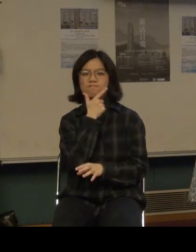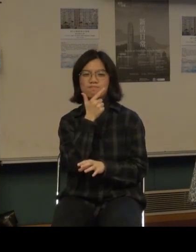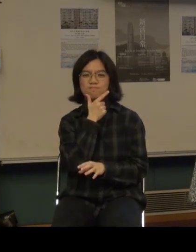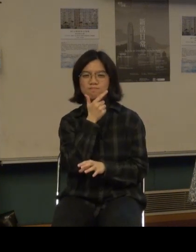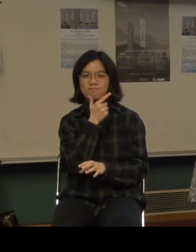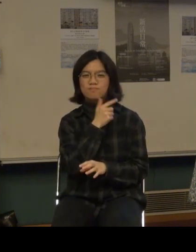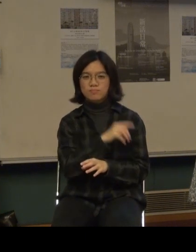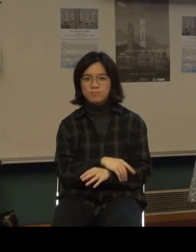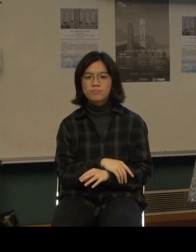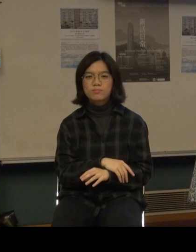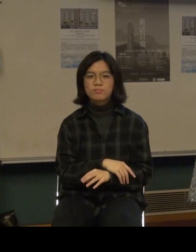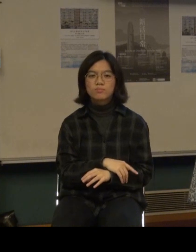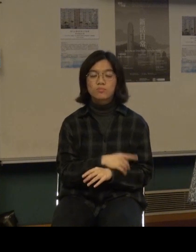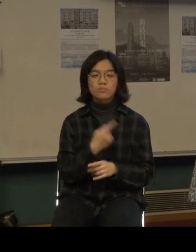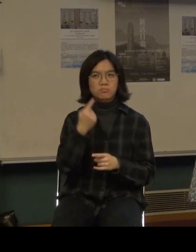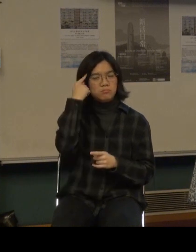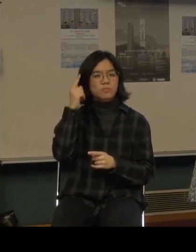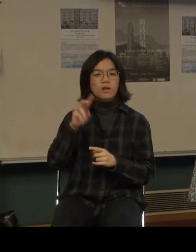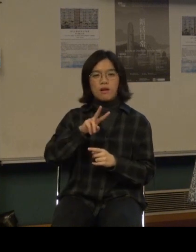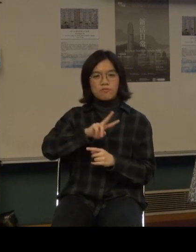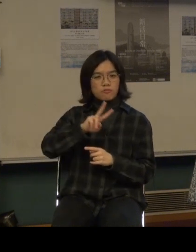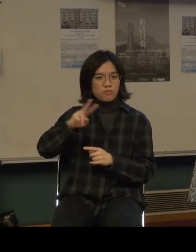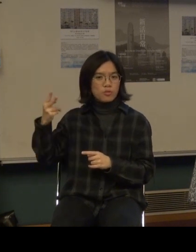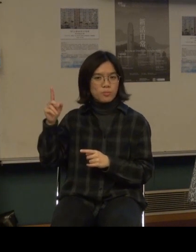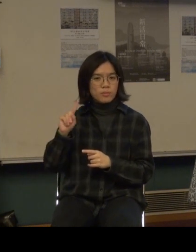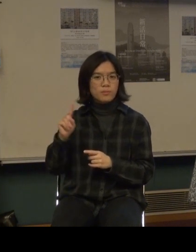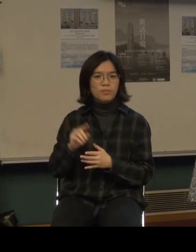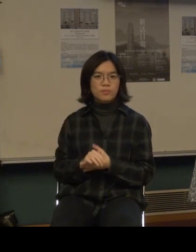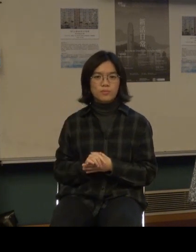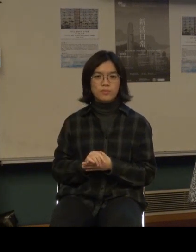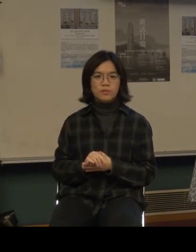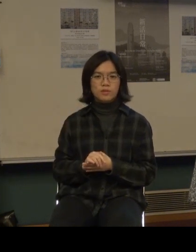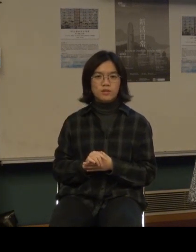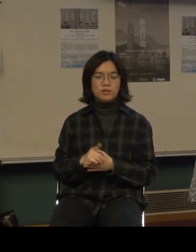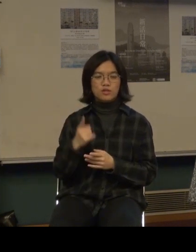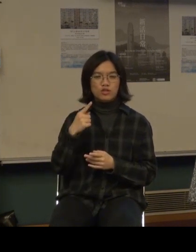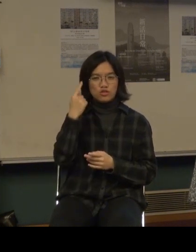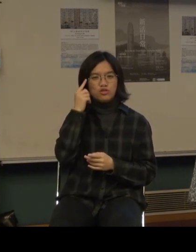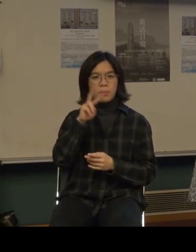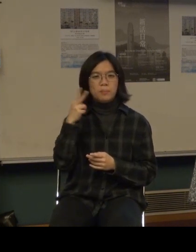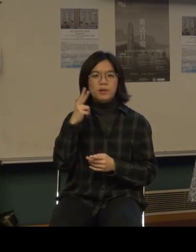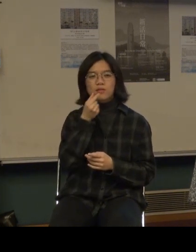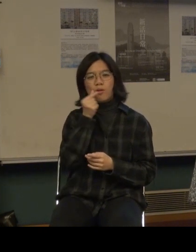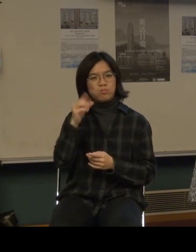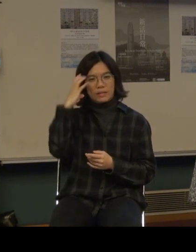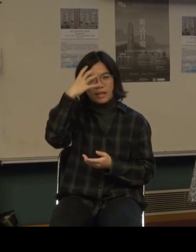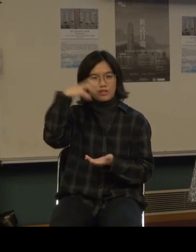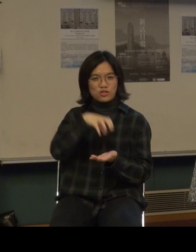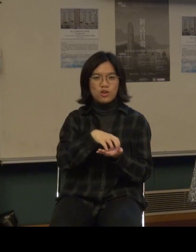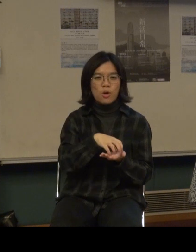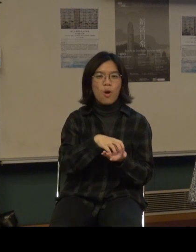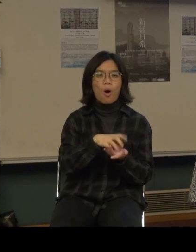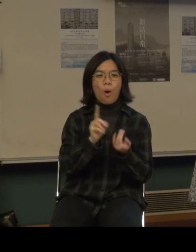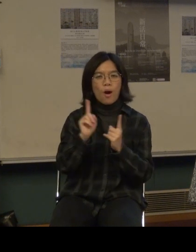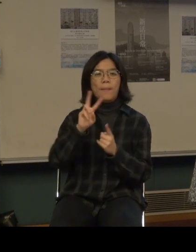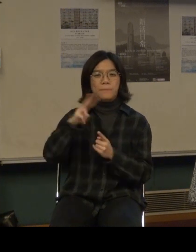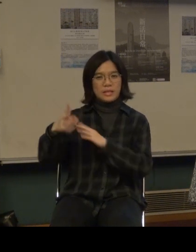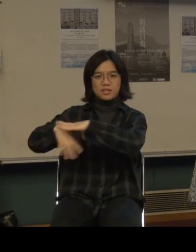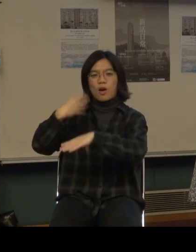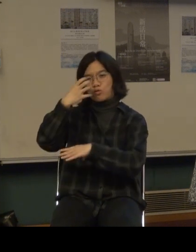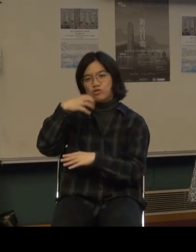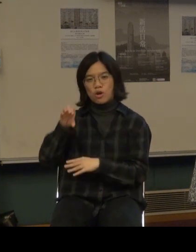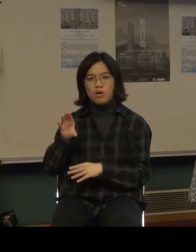式，而是可能是會慢慢變得只是一個印象，或者後來變得越來越抽象。